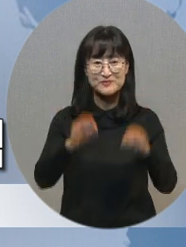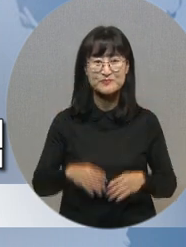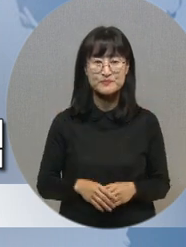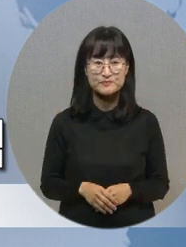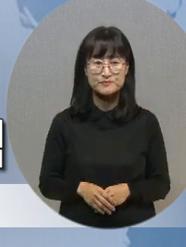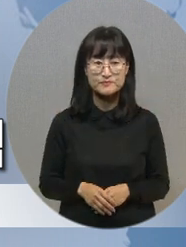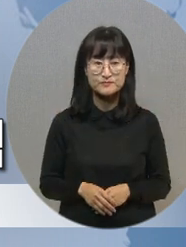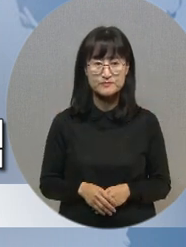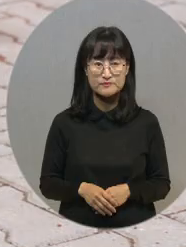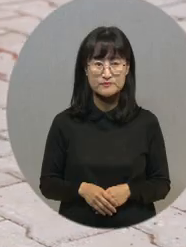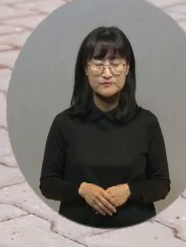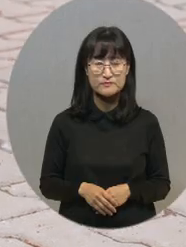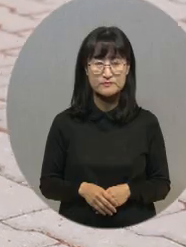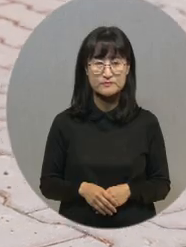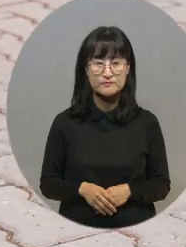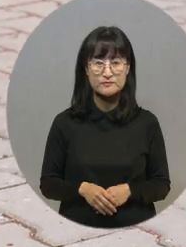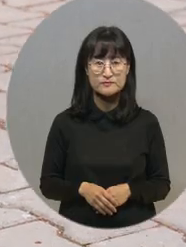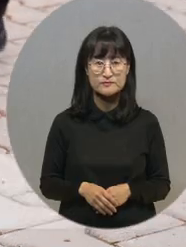다녀왔습니다.